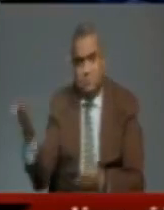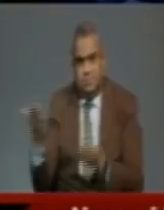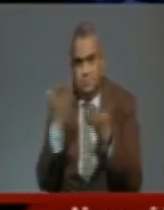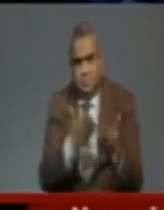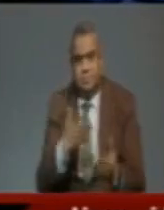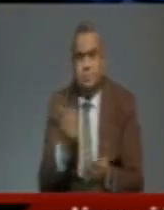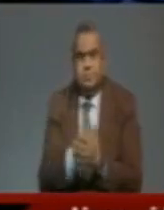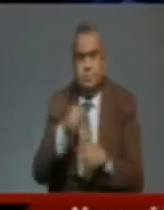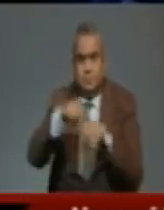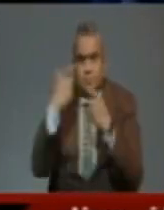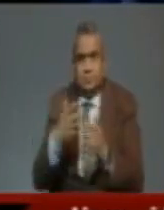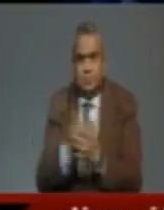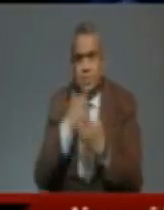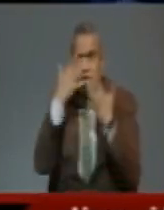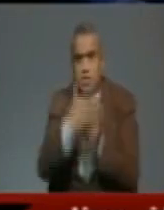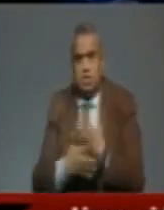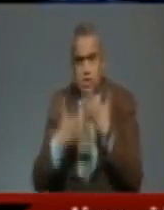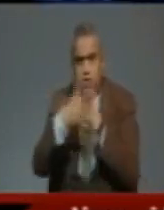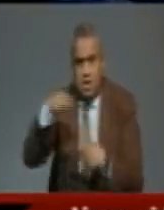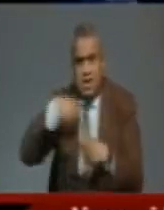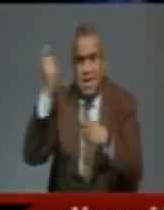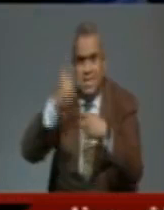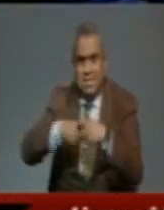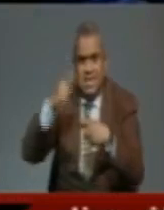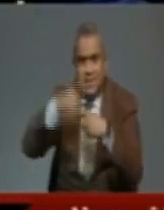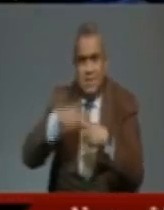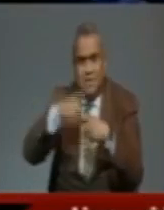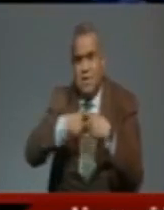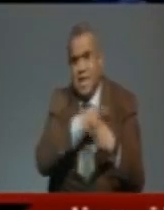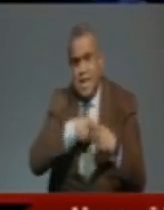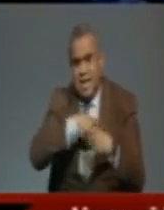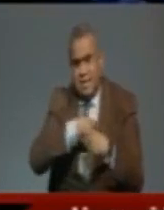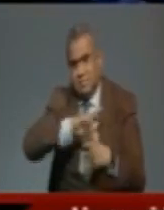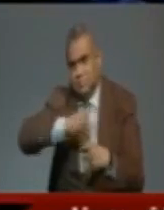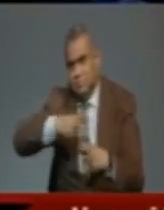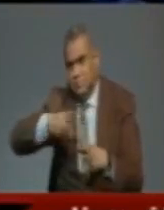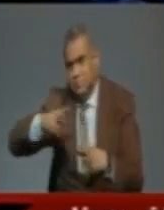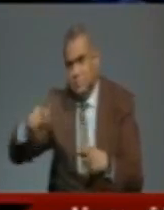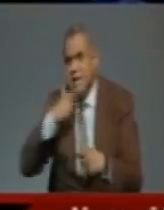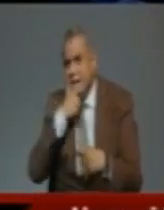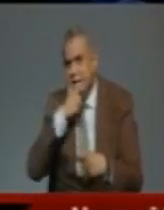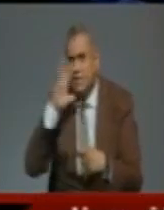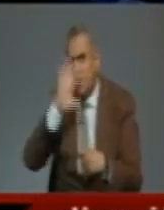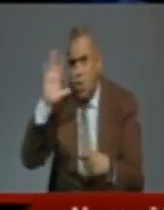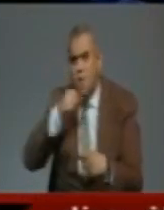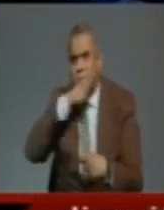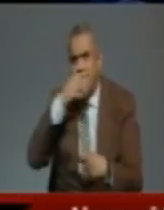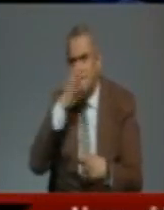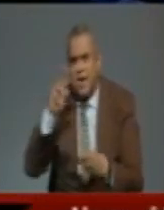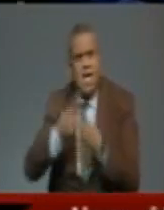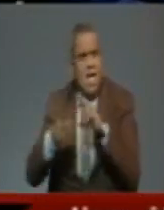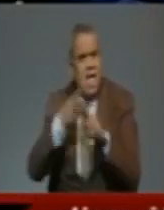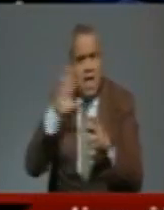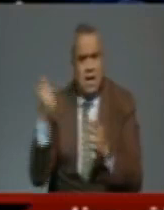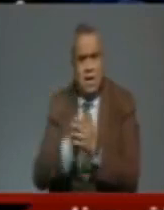من الشركات اللي اذا كان هيتشسون او سي ام اي او كل شركه اخرى من غير ما اذكر